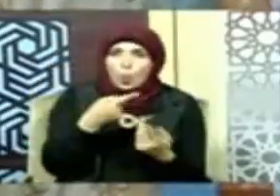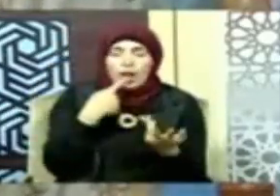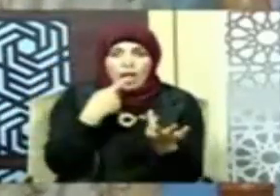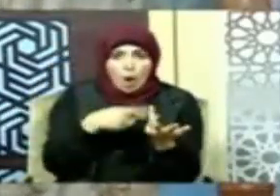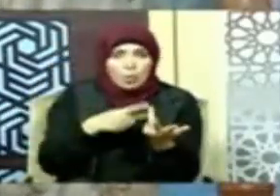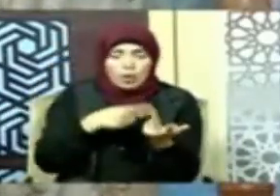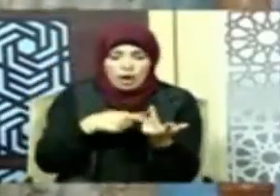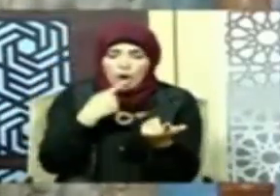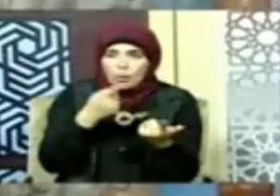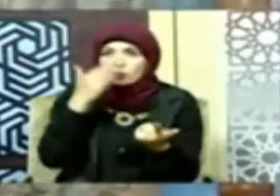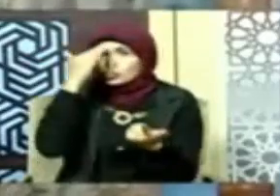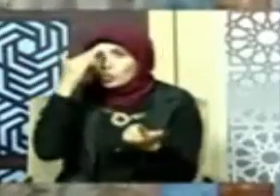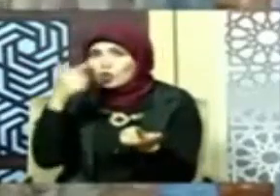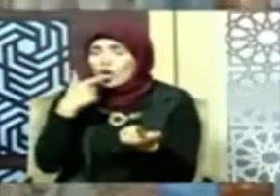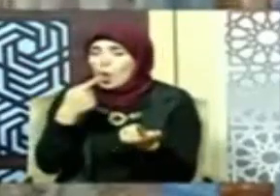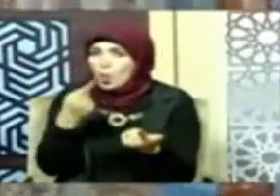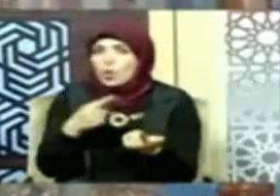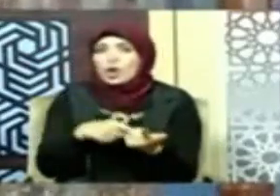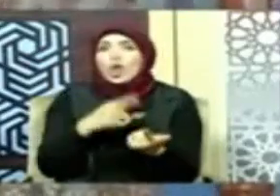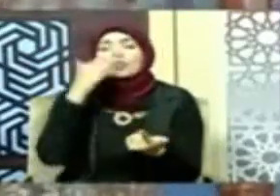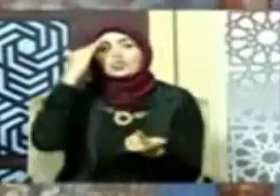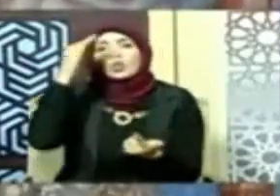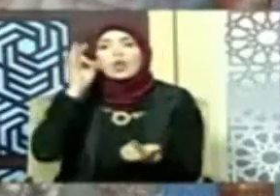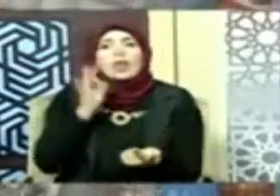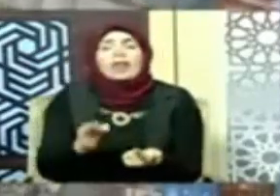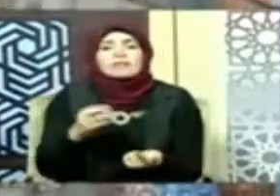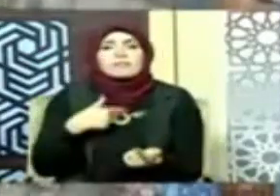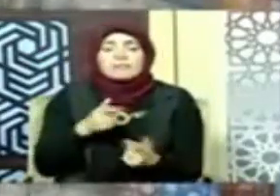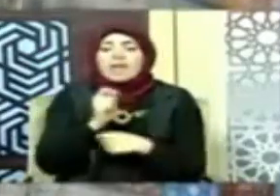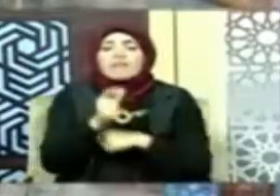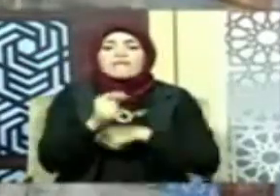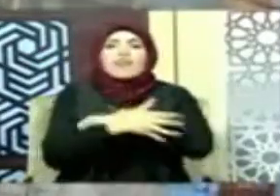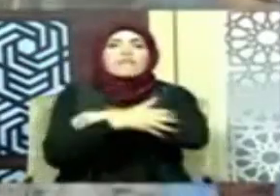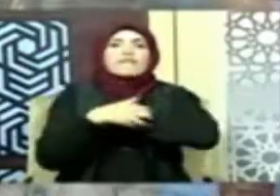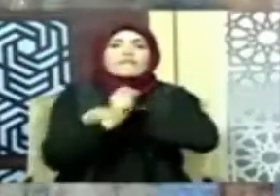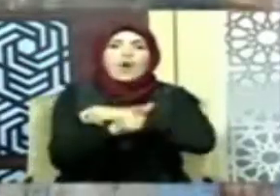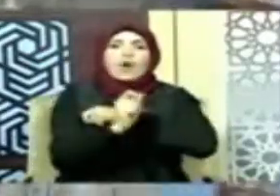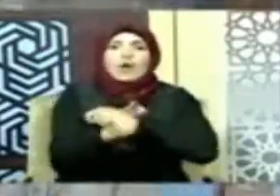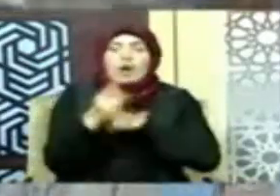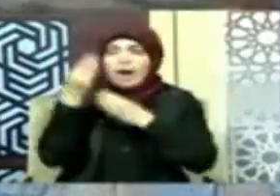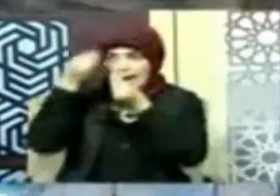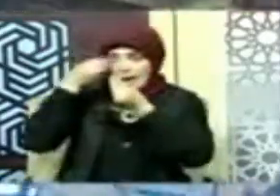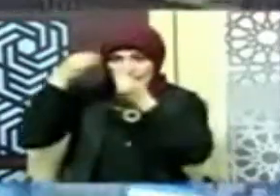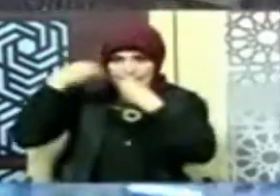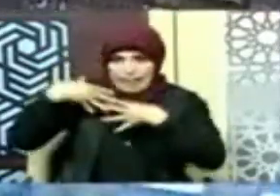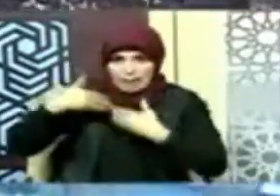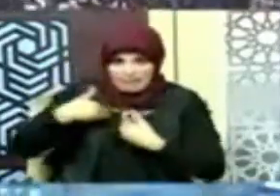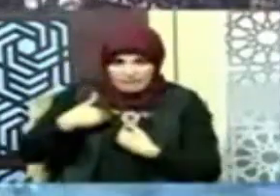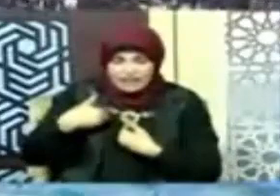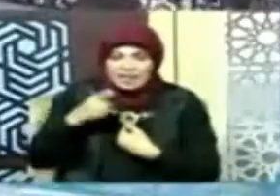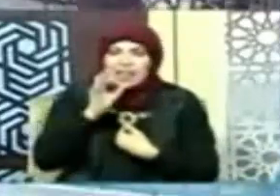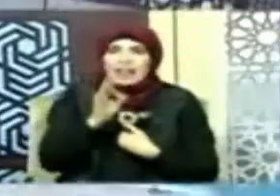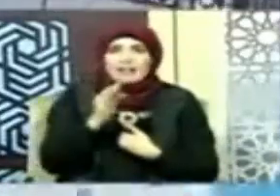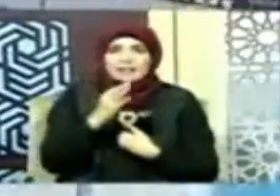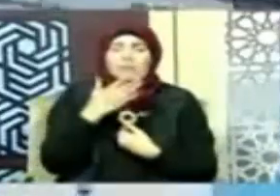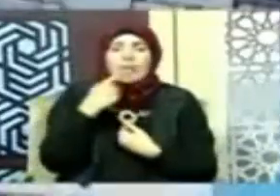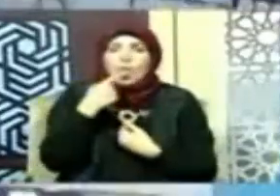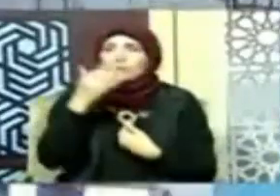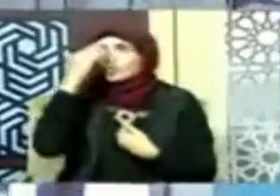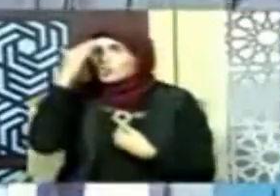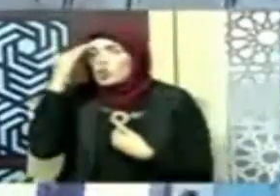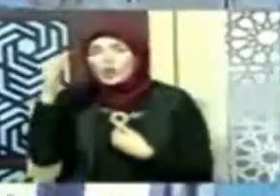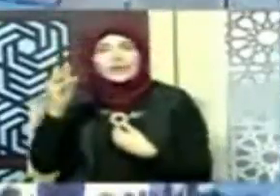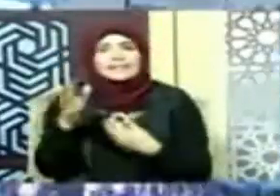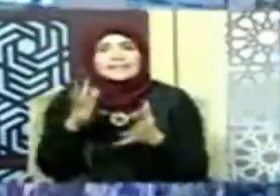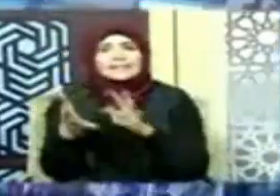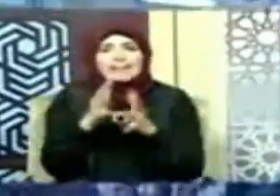نعمة المال شكرها بالإنفاق وأداء حق الله في المال، نعمة القوة شكرها